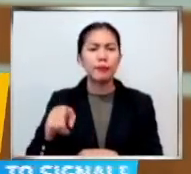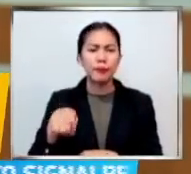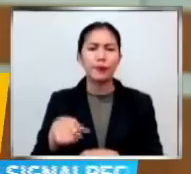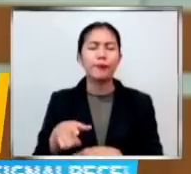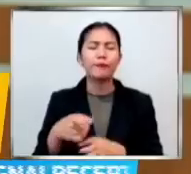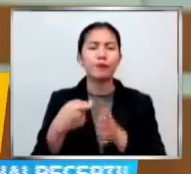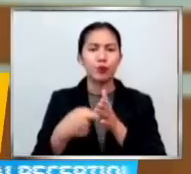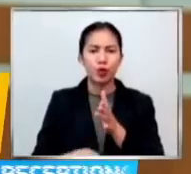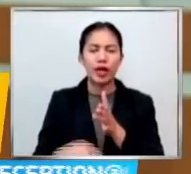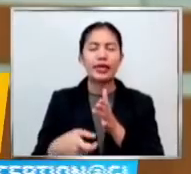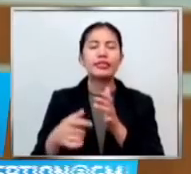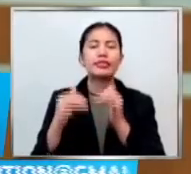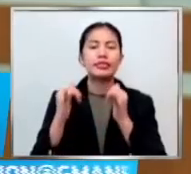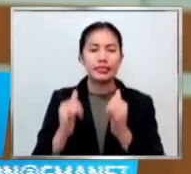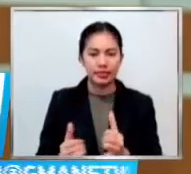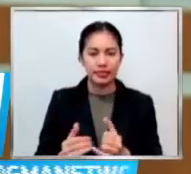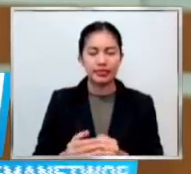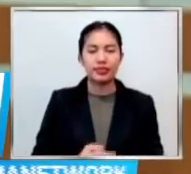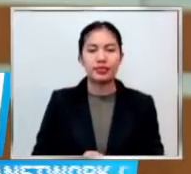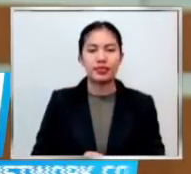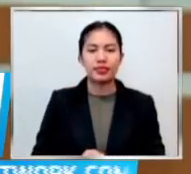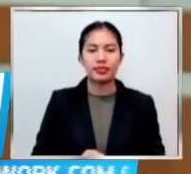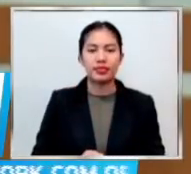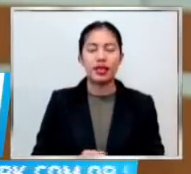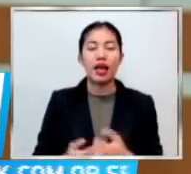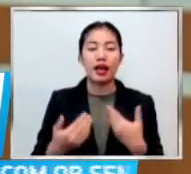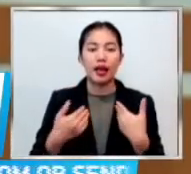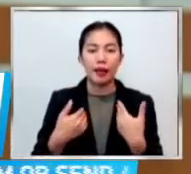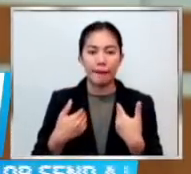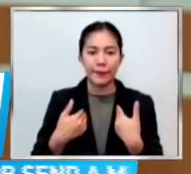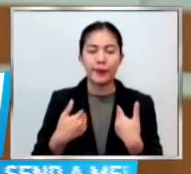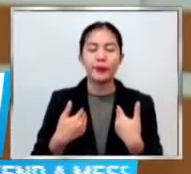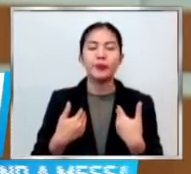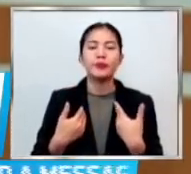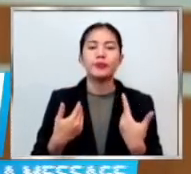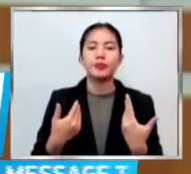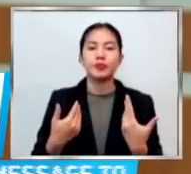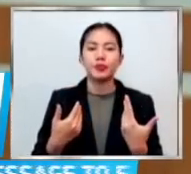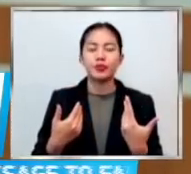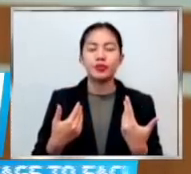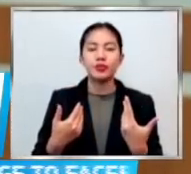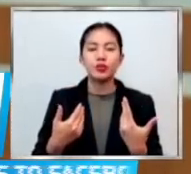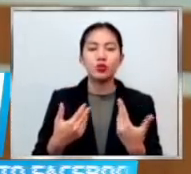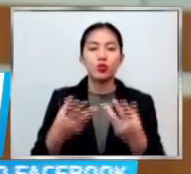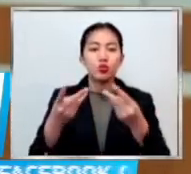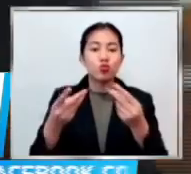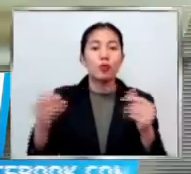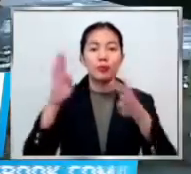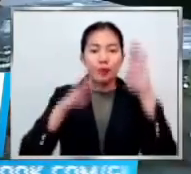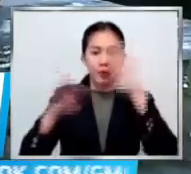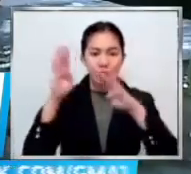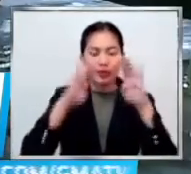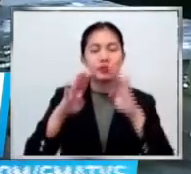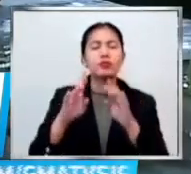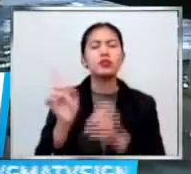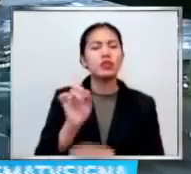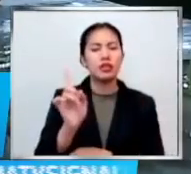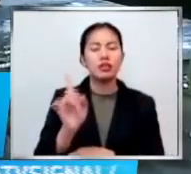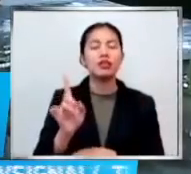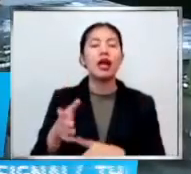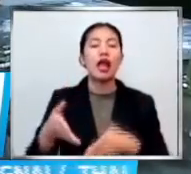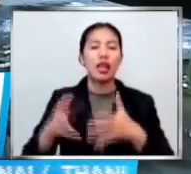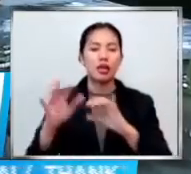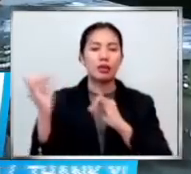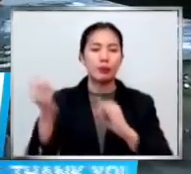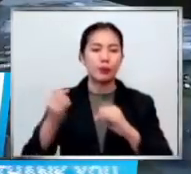meron ding last intervention ang DA kasi inallow din yung importation ng ilang isda. Binabantayan din